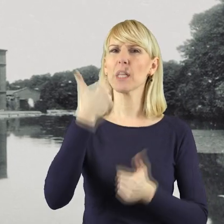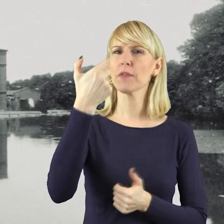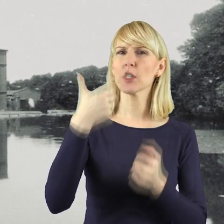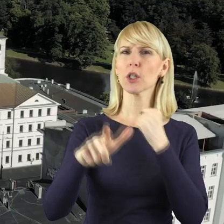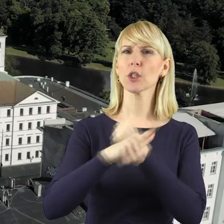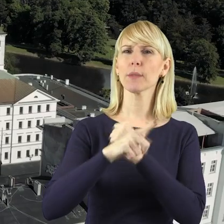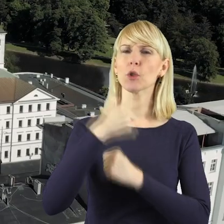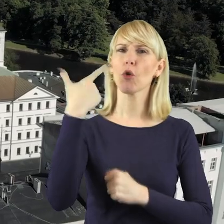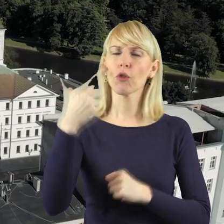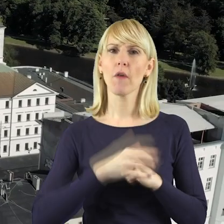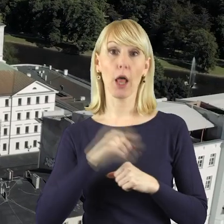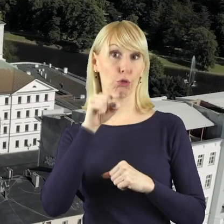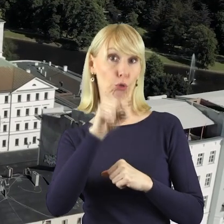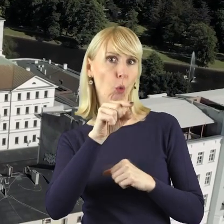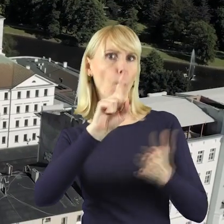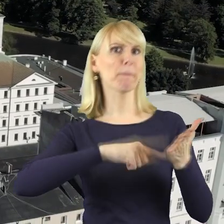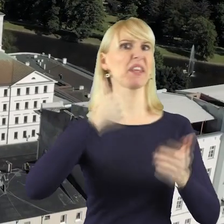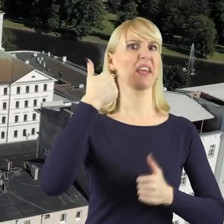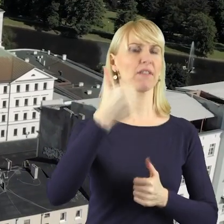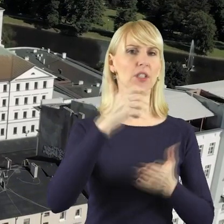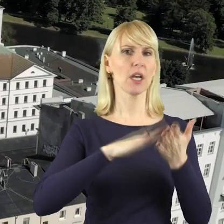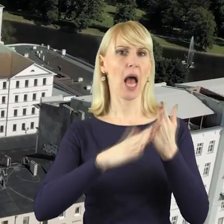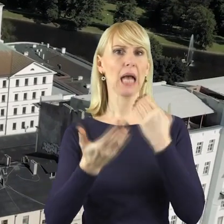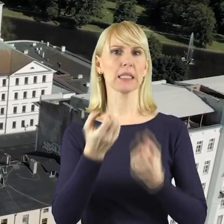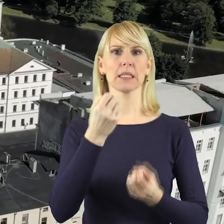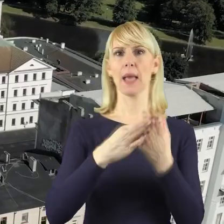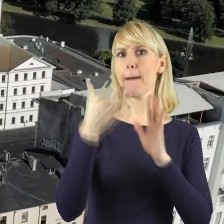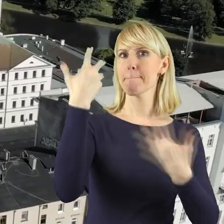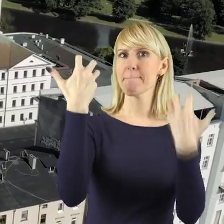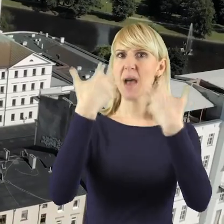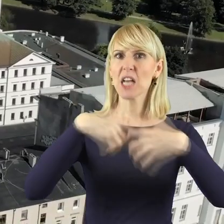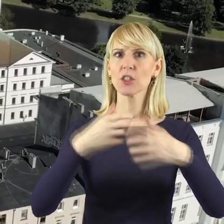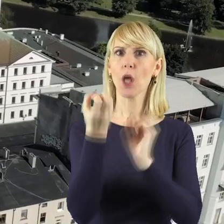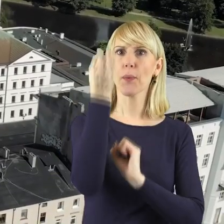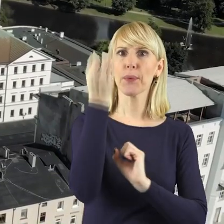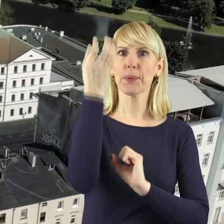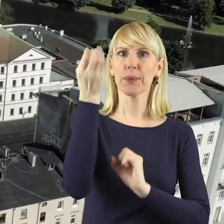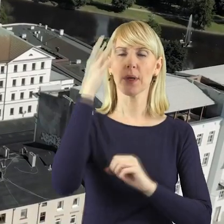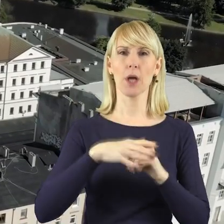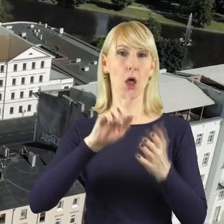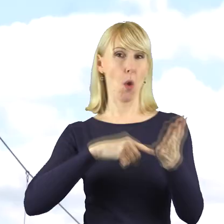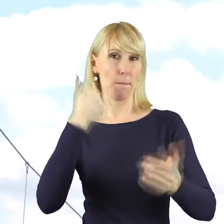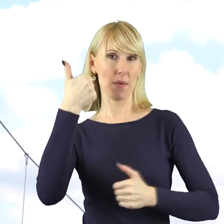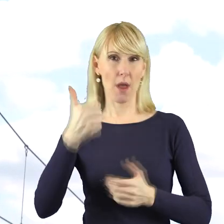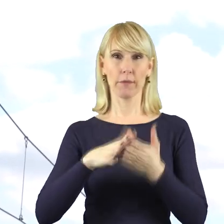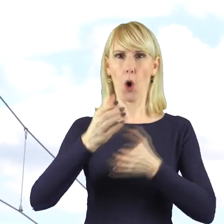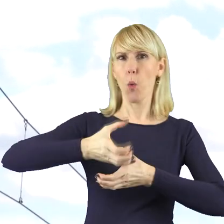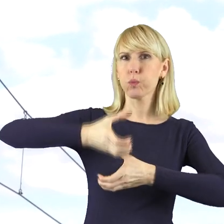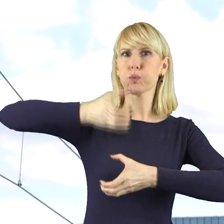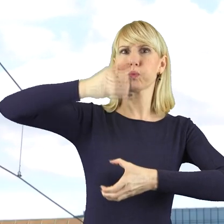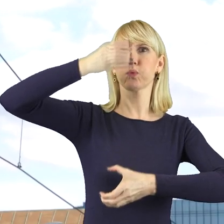To właśnie tu ruszyła pierwsza w mieście maszyna parowa, a wraz z nią stanął pierwszy z ponad 1000 łódzkich